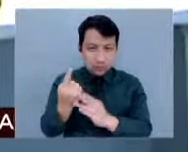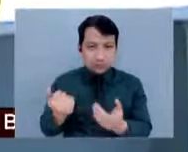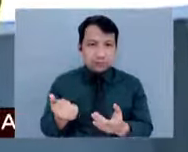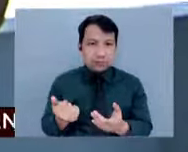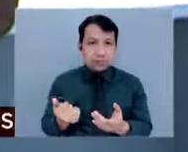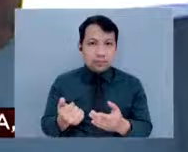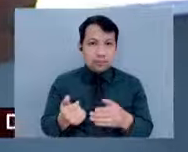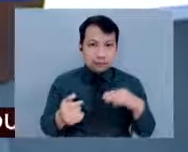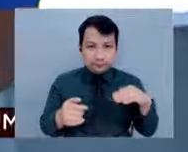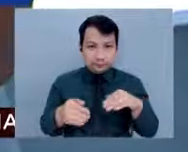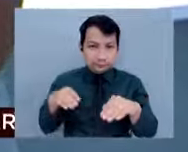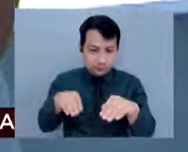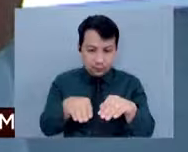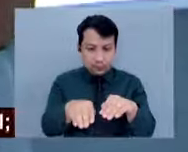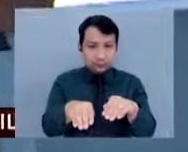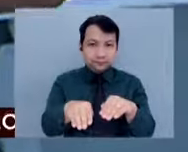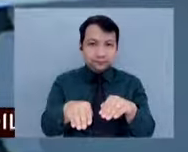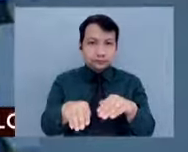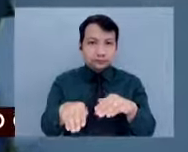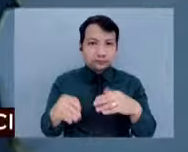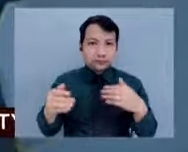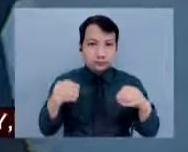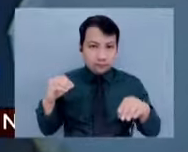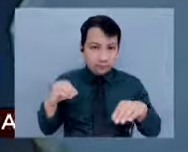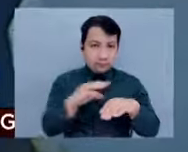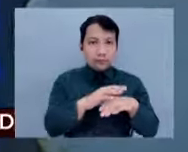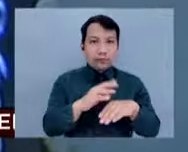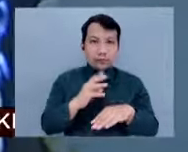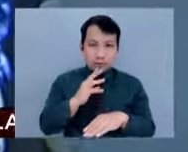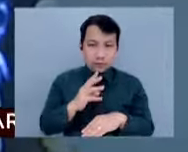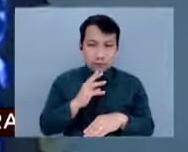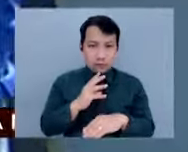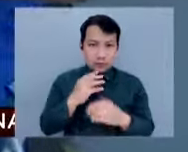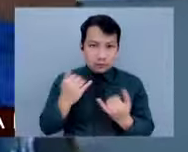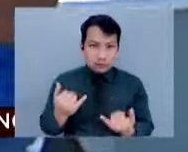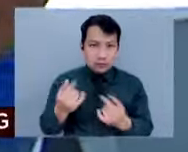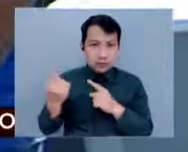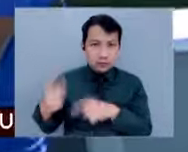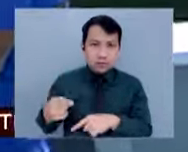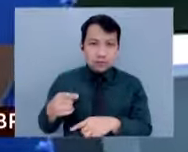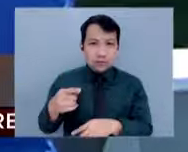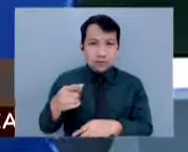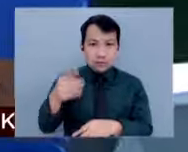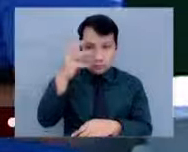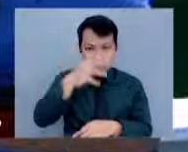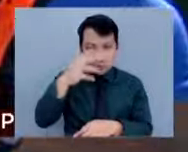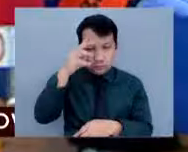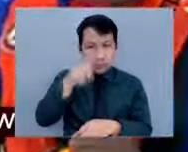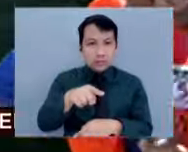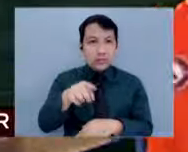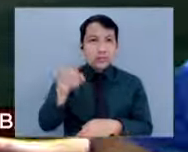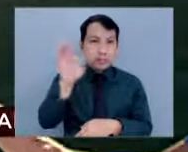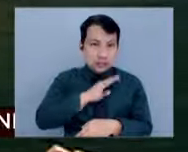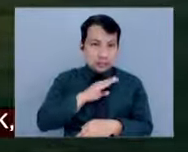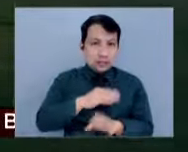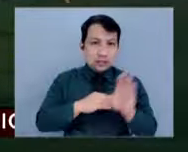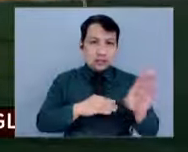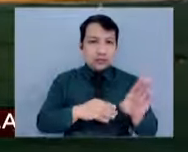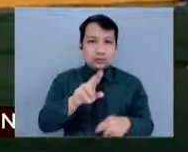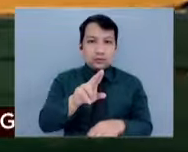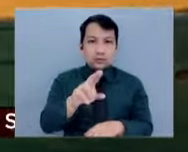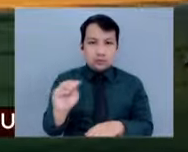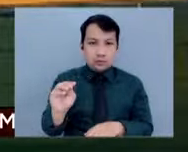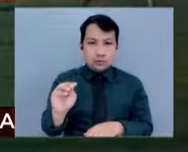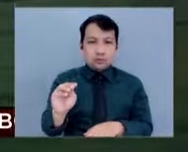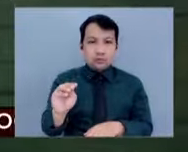habulan at magkabilaan na binomba ng tubig, ito na nga yung pinangangambahan natin, tuluyan ng nasira ang resupply boat